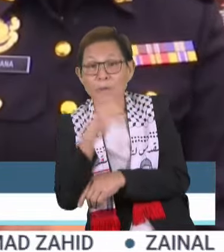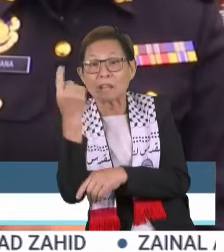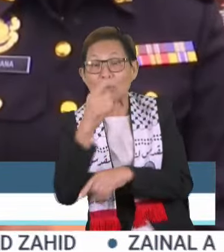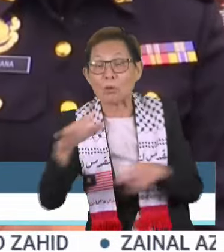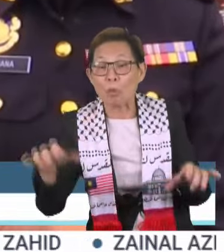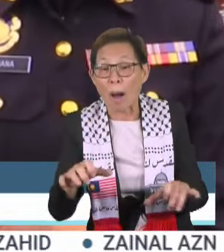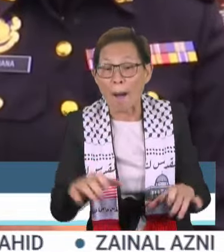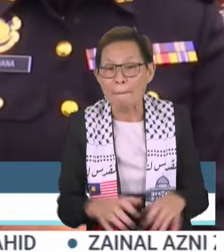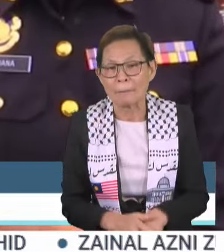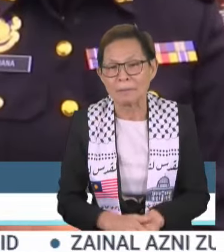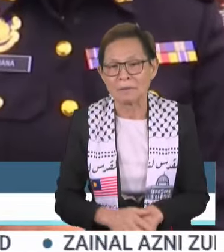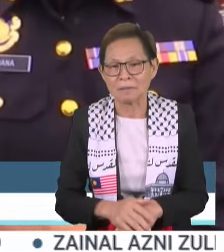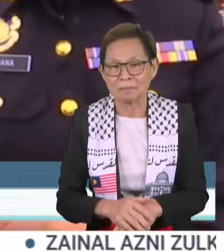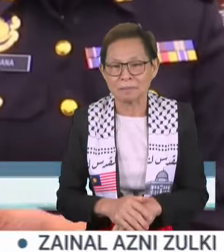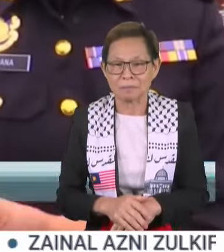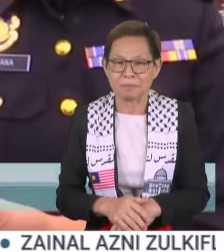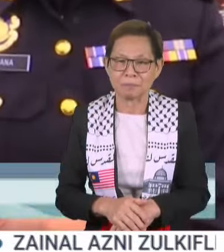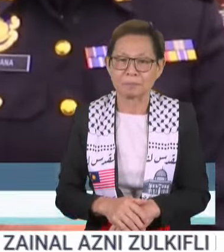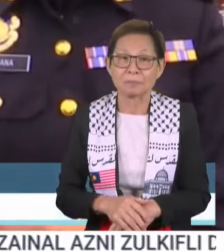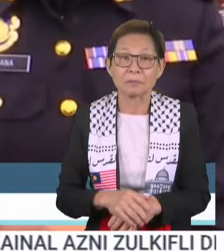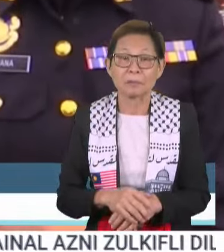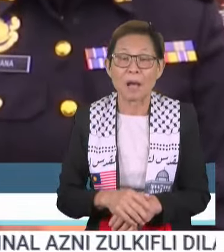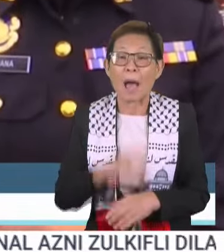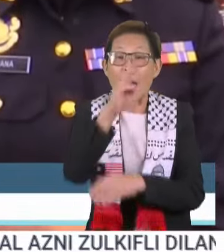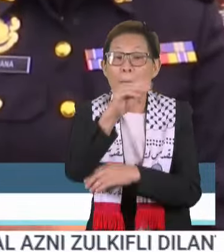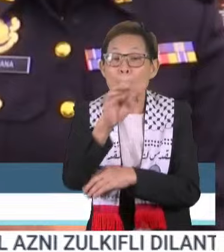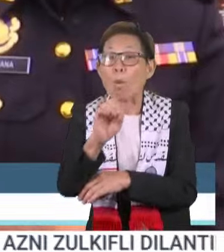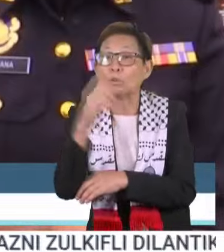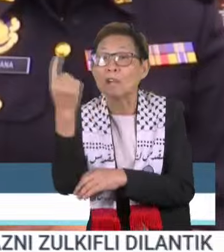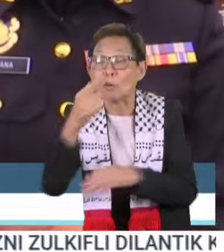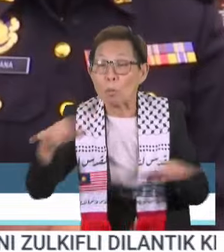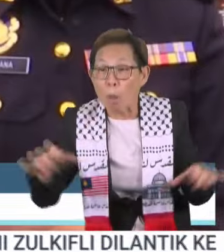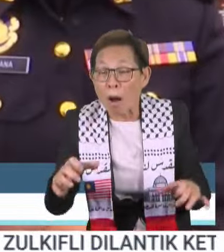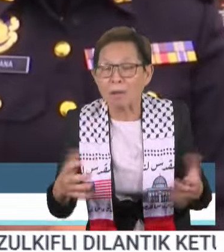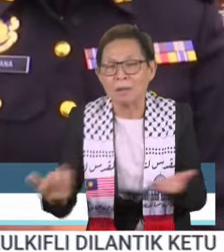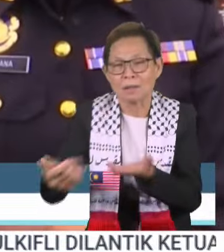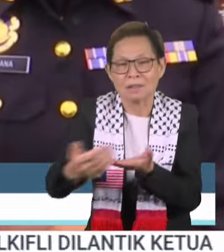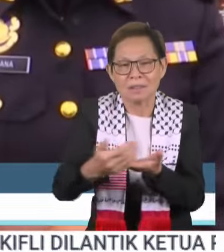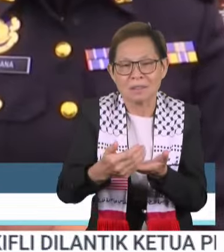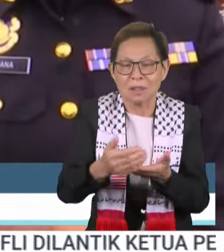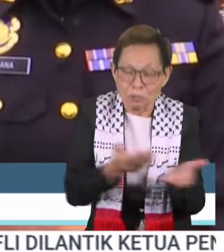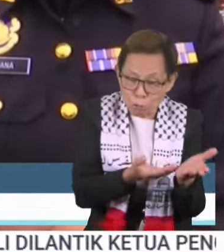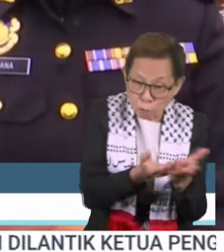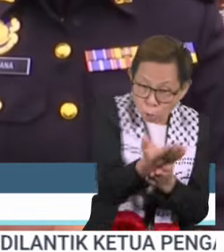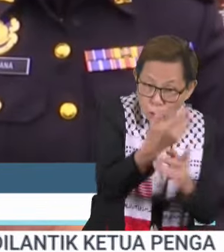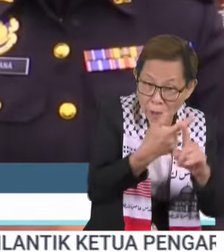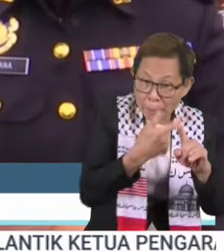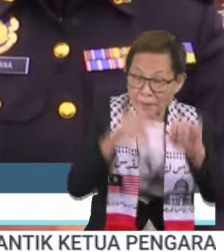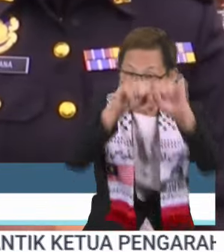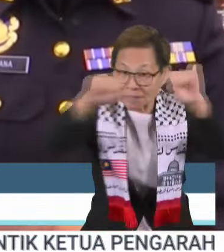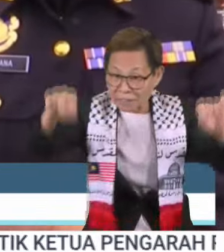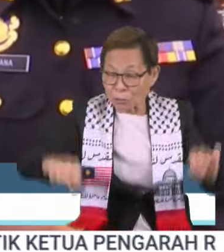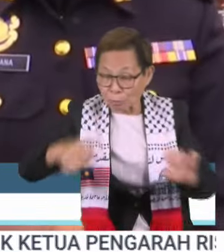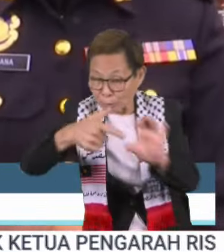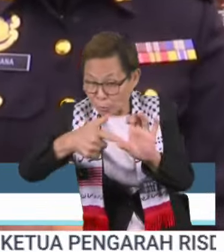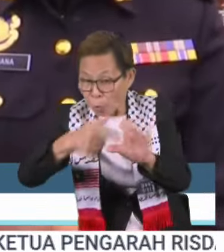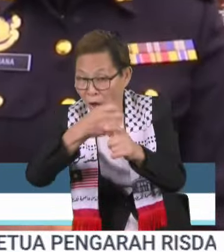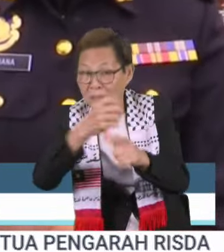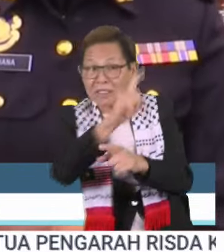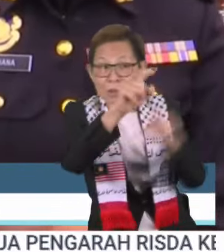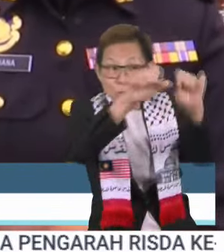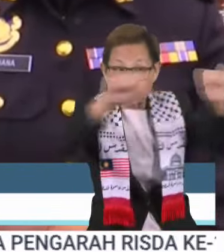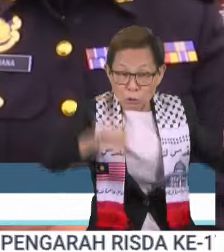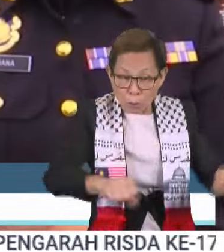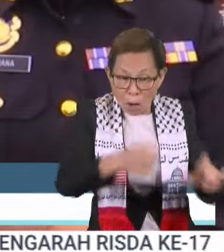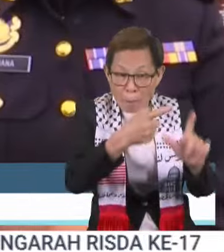adalah pengumpulan dibuat sama ada secara terus daripada satu stesen minyak ataupun daripada